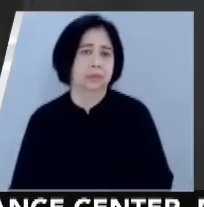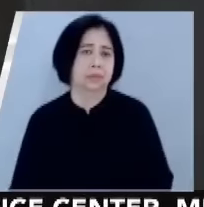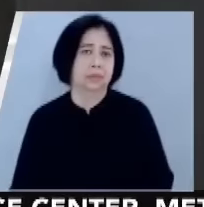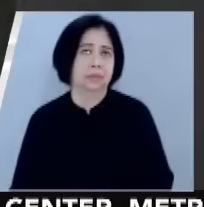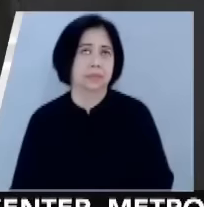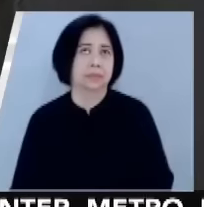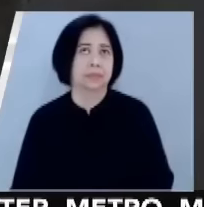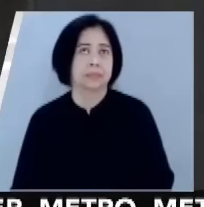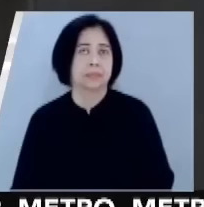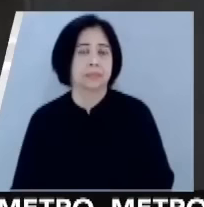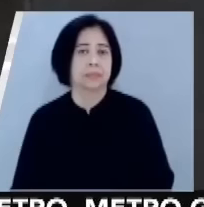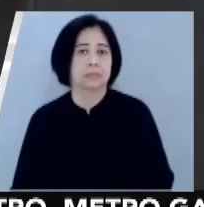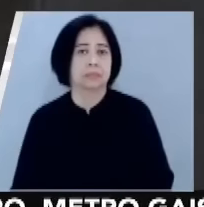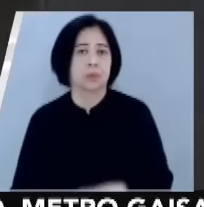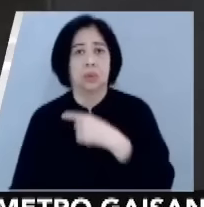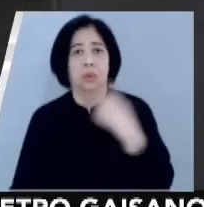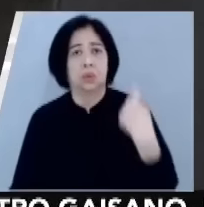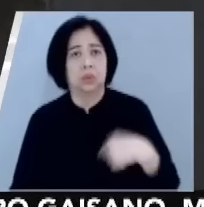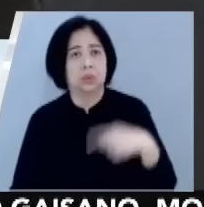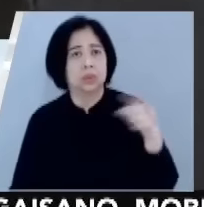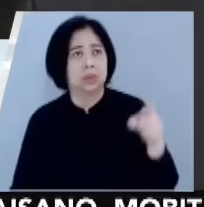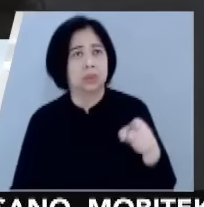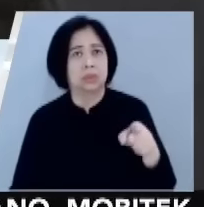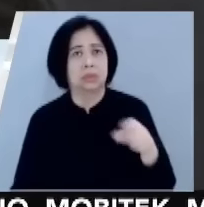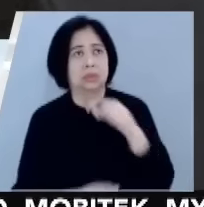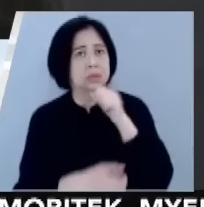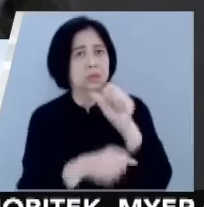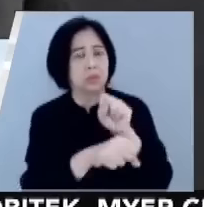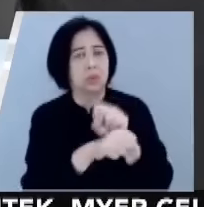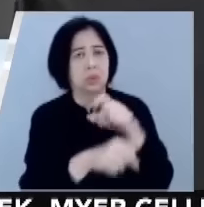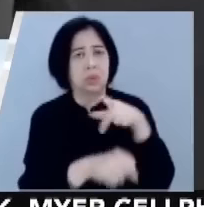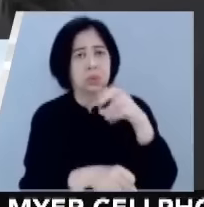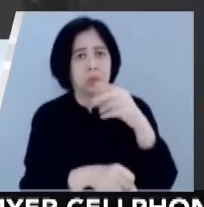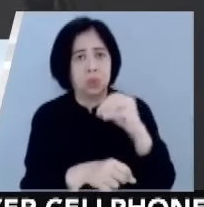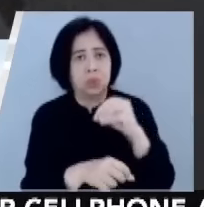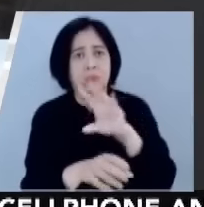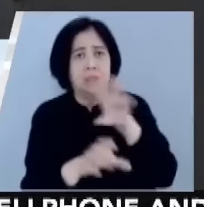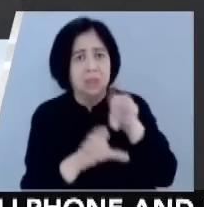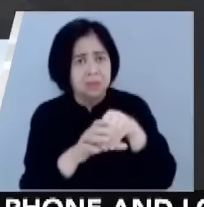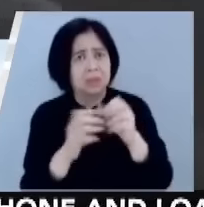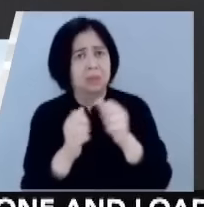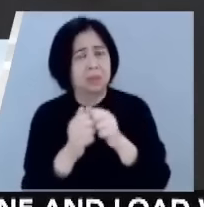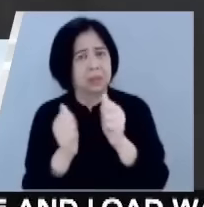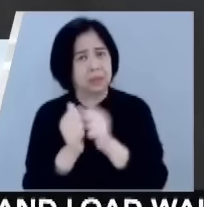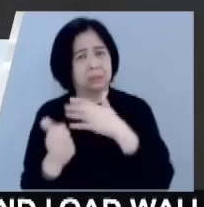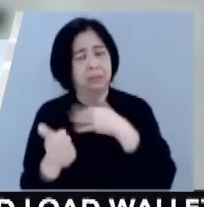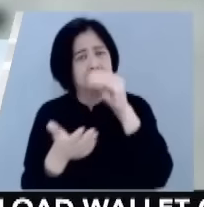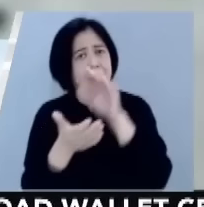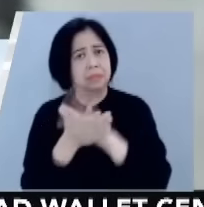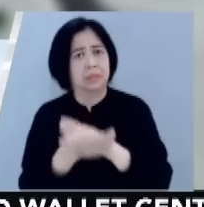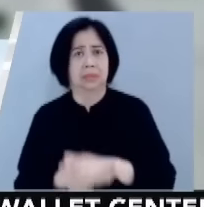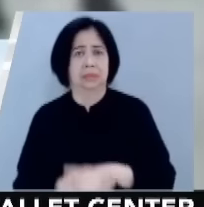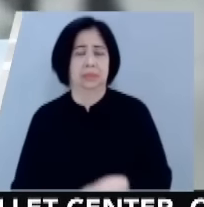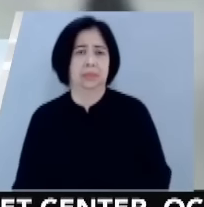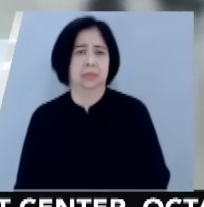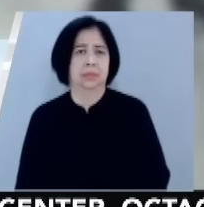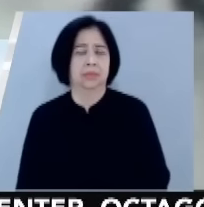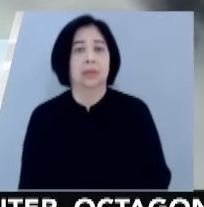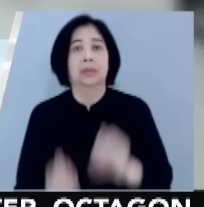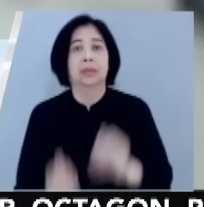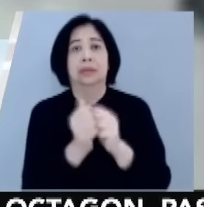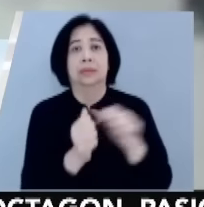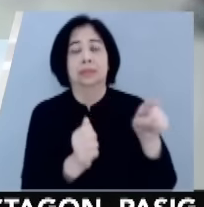Yung mga Chinese na hindi nagtatrabaho sa Pogo na dadamay. Kabilang na yung asawa ko. Kasama ang kanilang mga